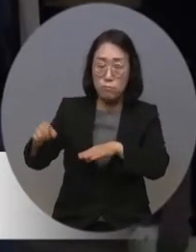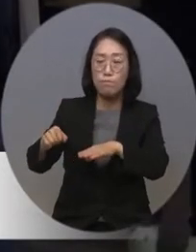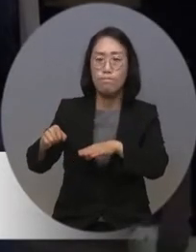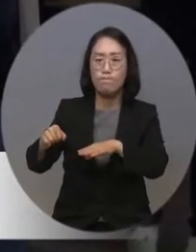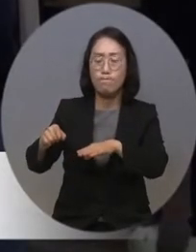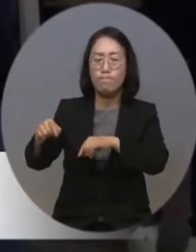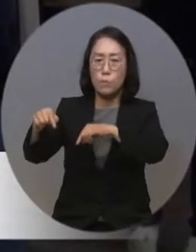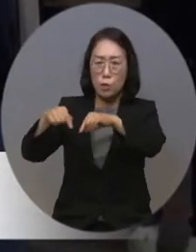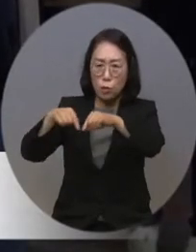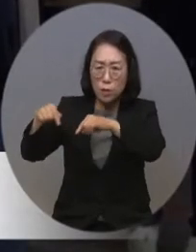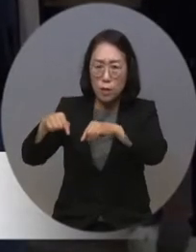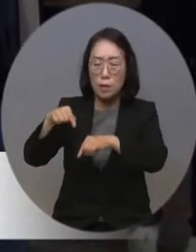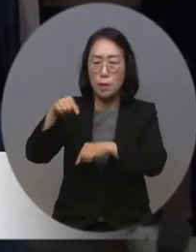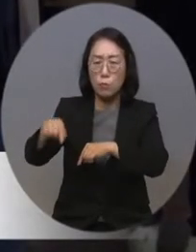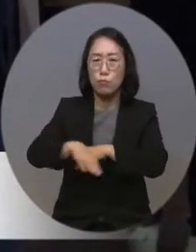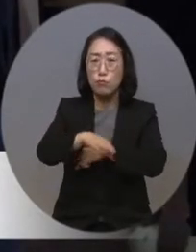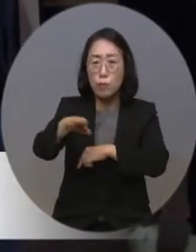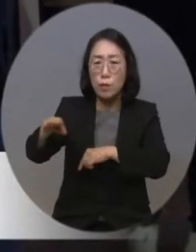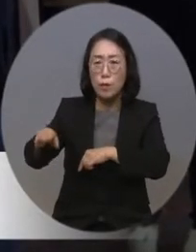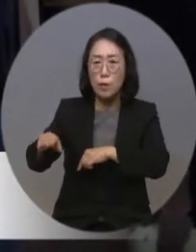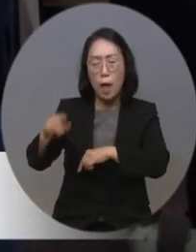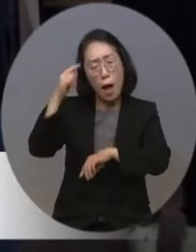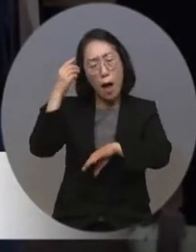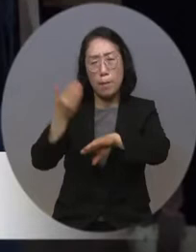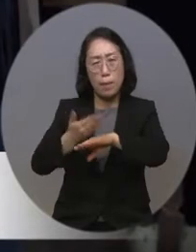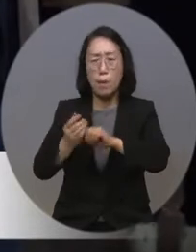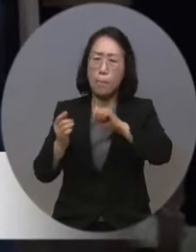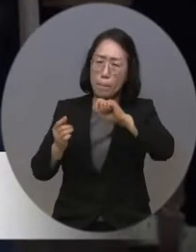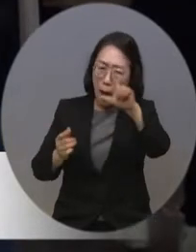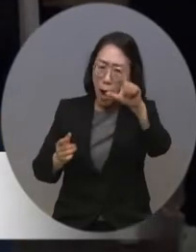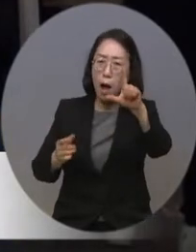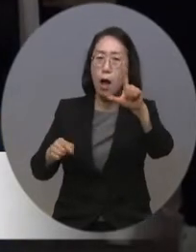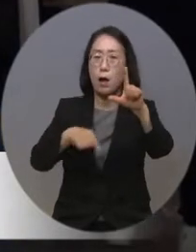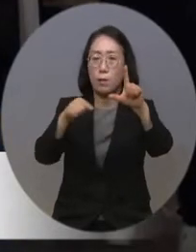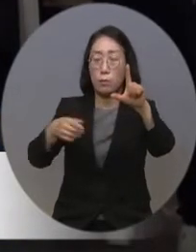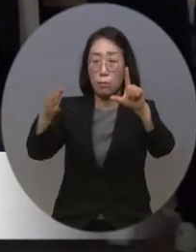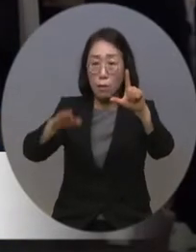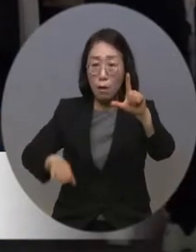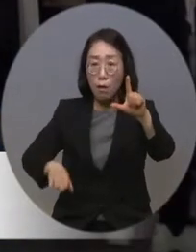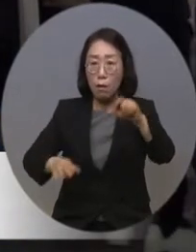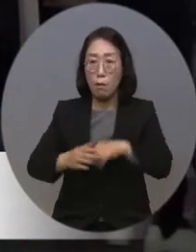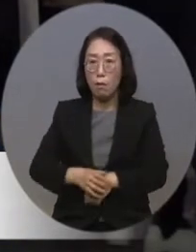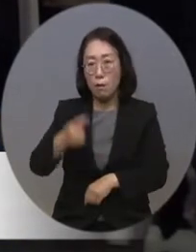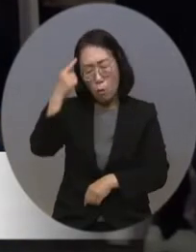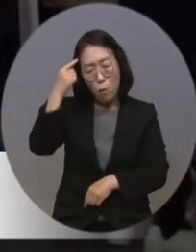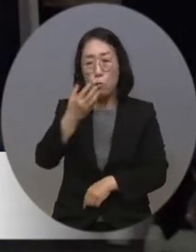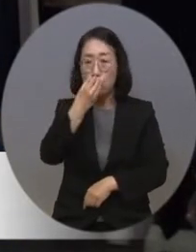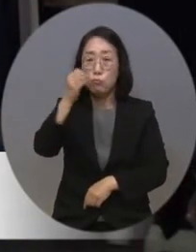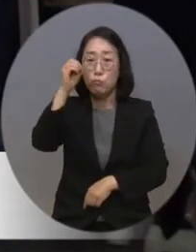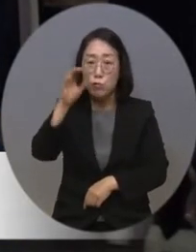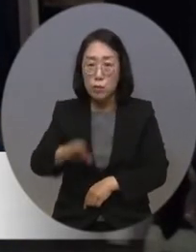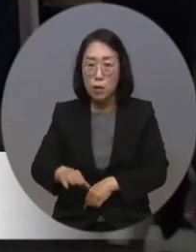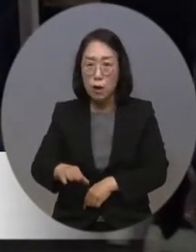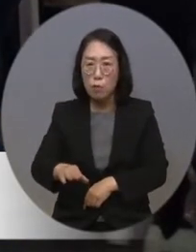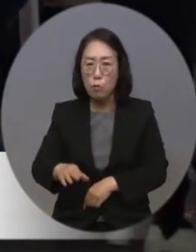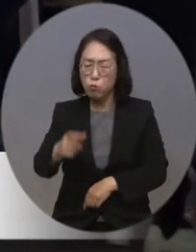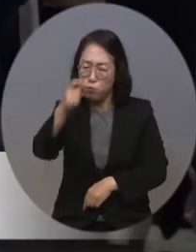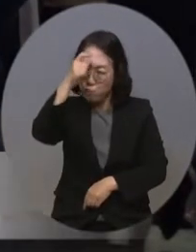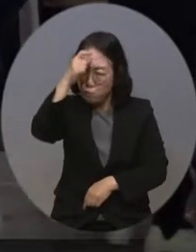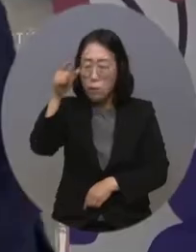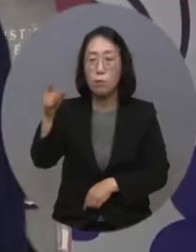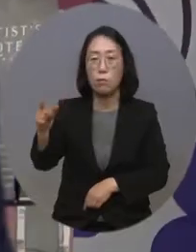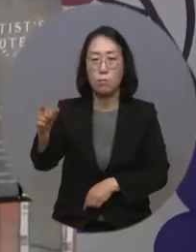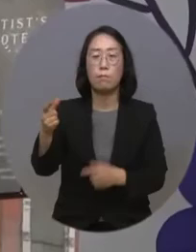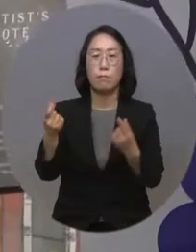현안들이요. 의정부 시민들은 대부분 다 반대를 하는데 그러한 시민들의 뜻을 무시하고 지금 강행이 되어지고